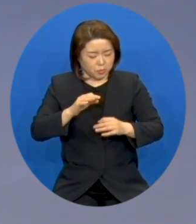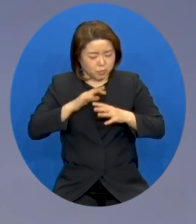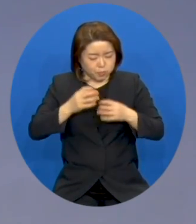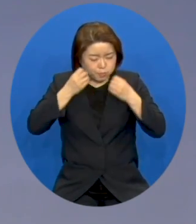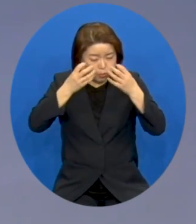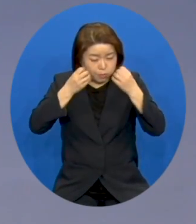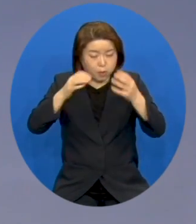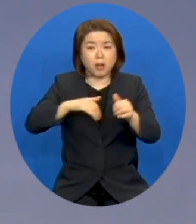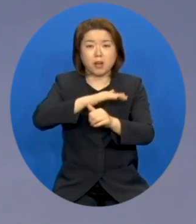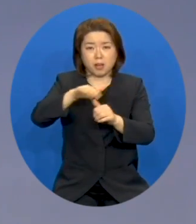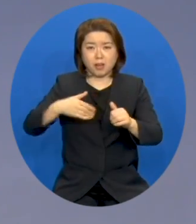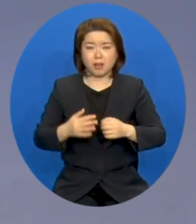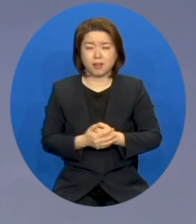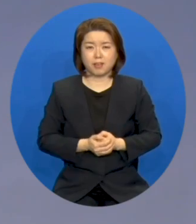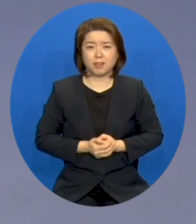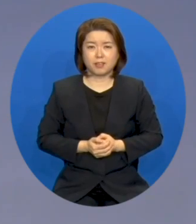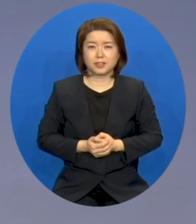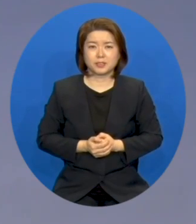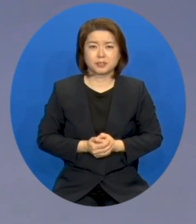상황입니다.